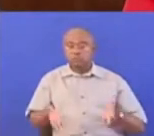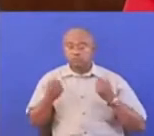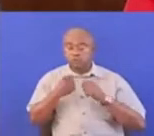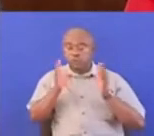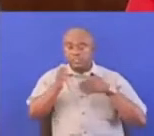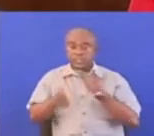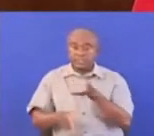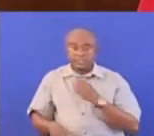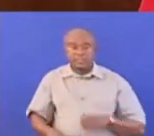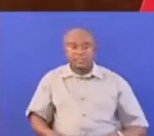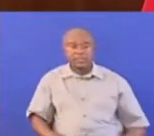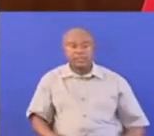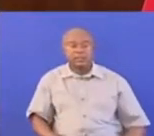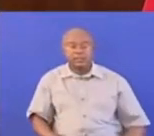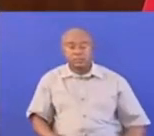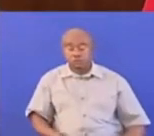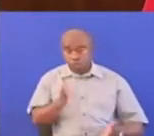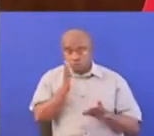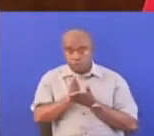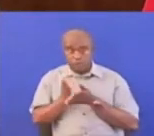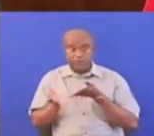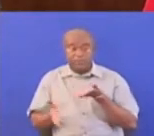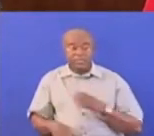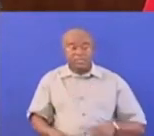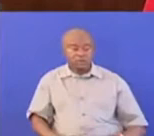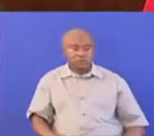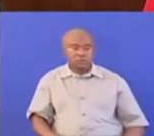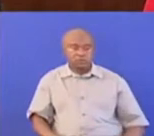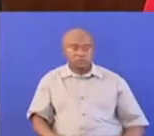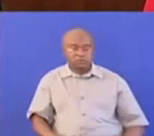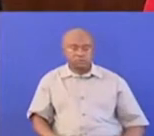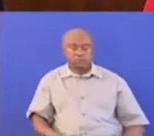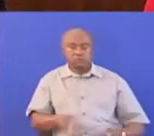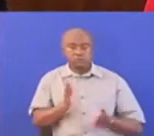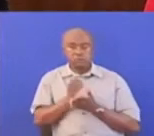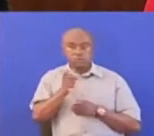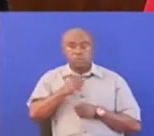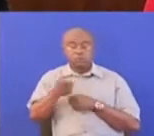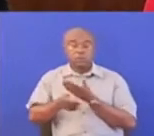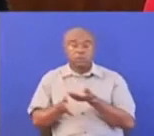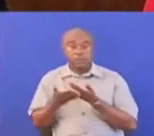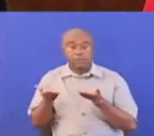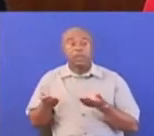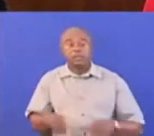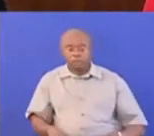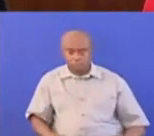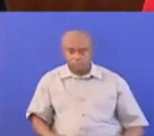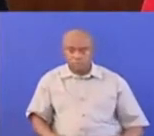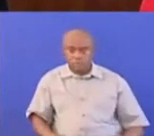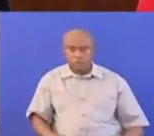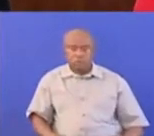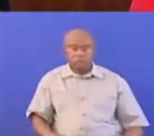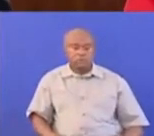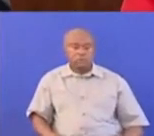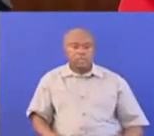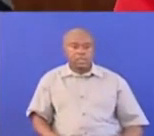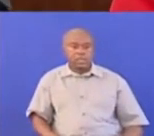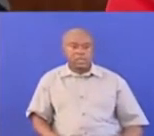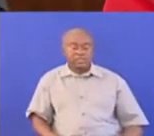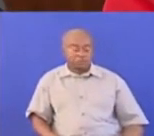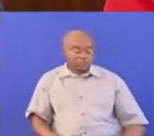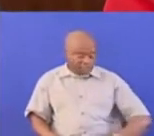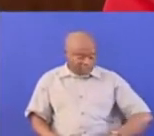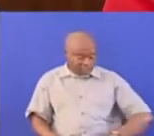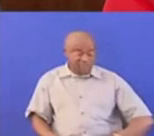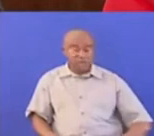mezani. Ni ukweli usiofichika Mheshimiwa Spika kwamba hatua ya leo iliyoletwa, pendekezo la leo lililoletwa na Wizara ya Mali Asili